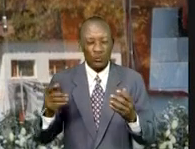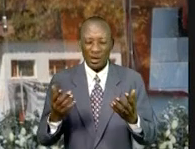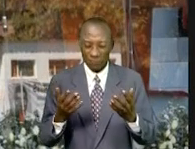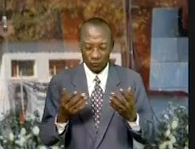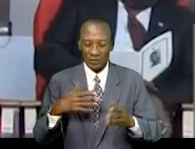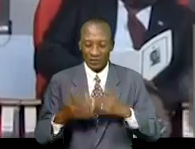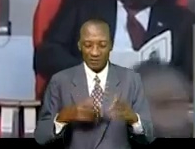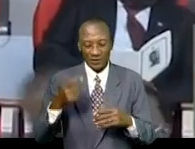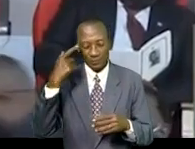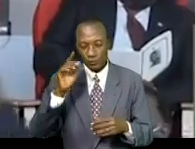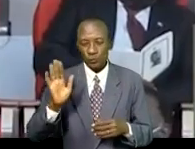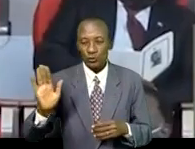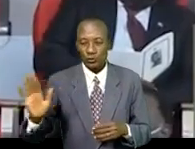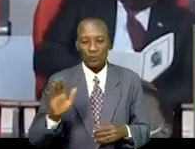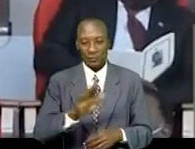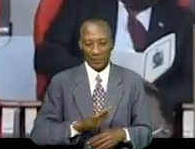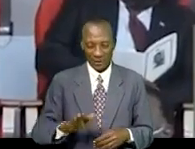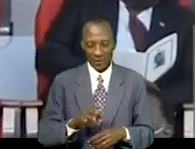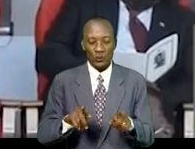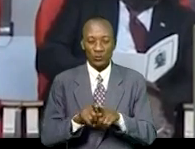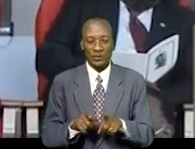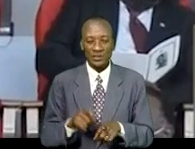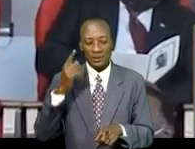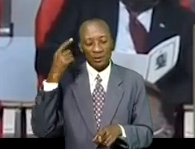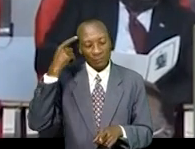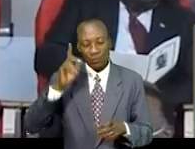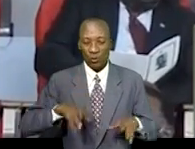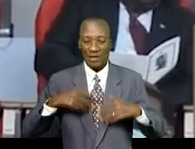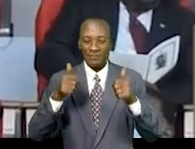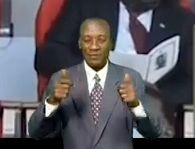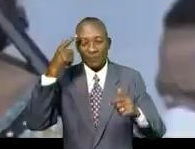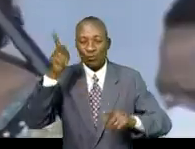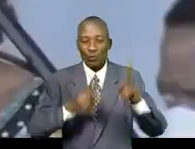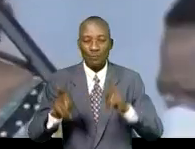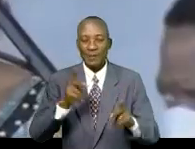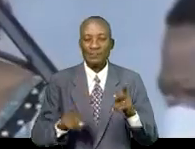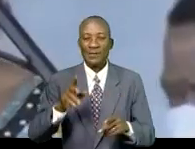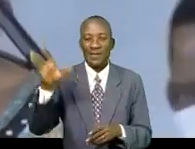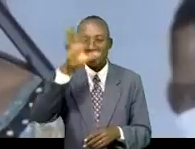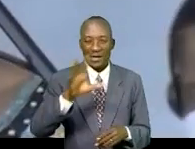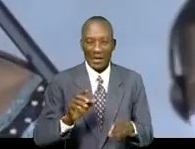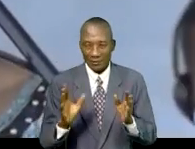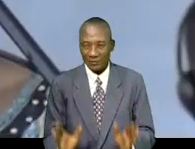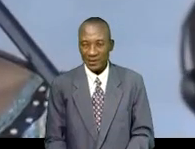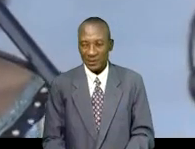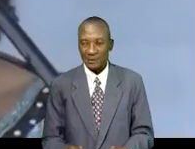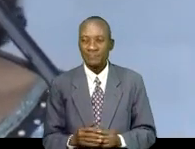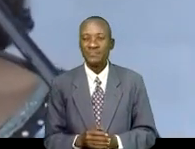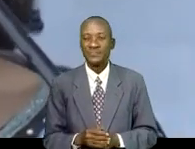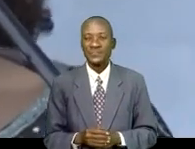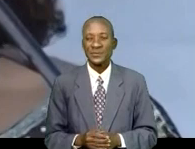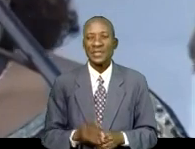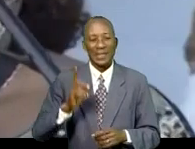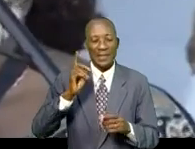l'Afrique et des peuples africains ont toujours été incontestables chez le docteur David Kenneth